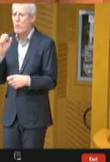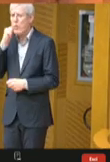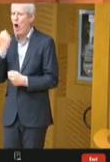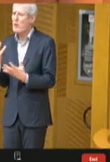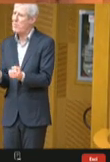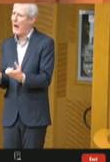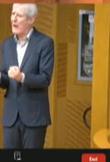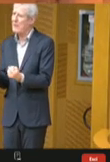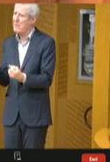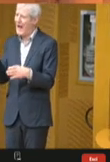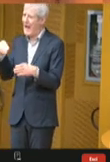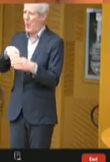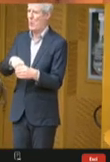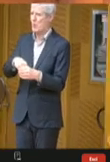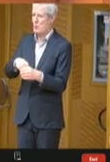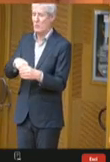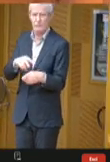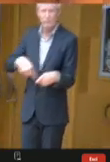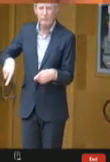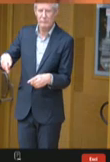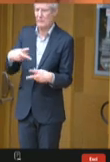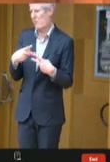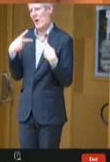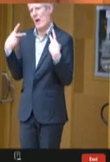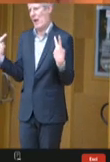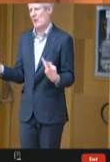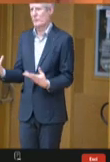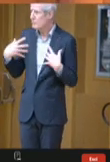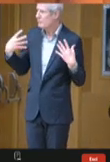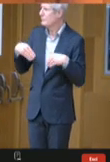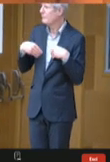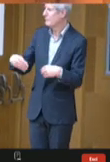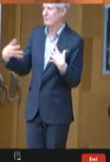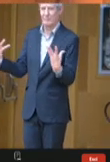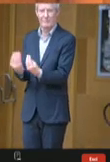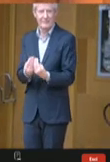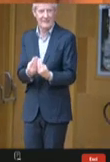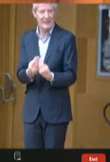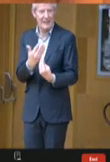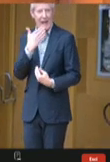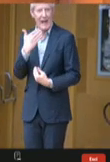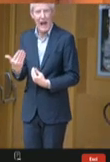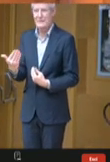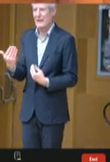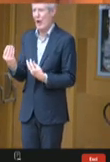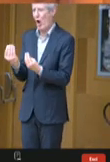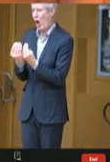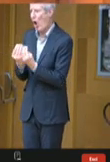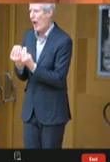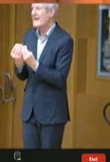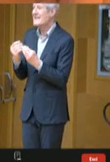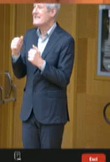di inclusione che siamo felici oggi di avere qua tra noi. Saluto il collega